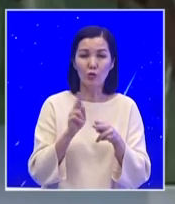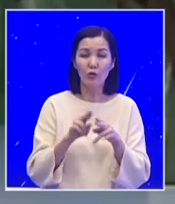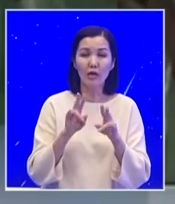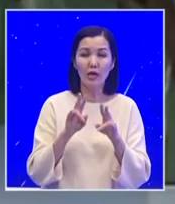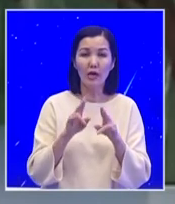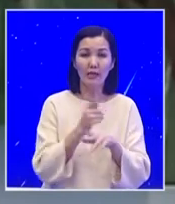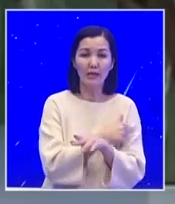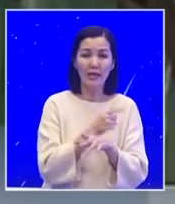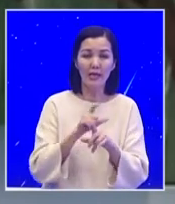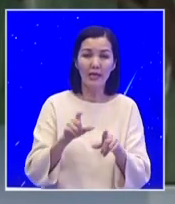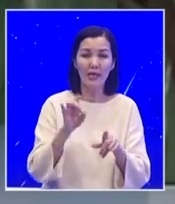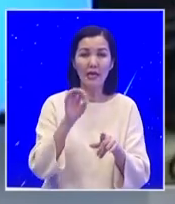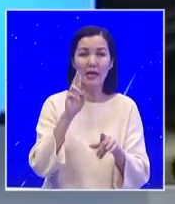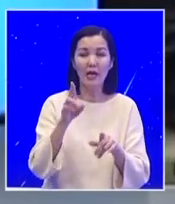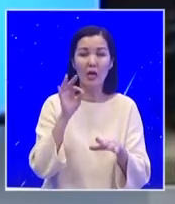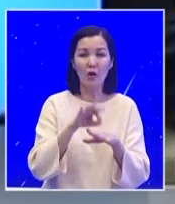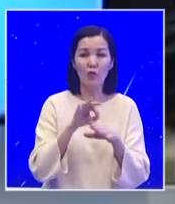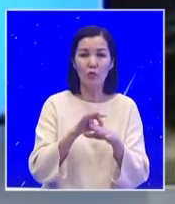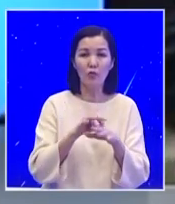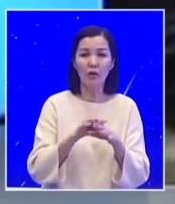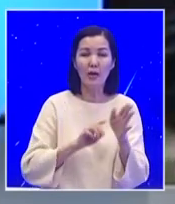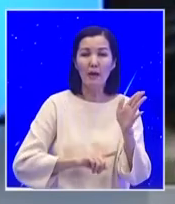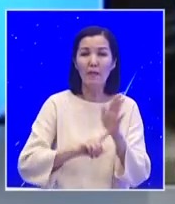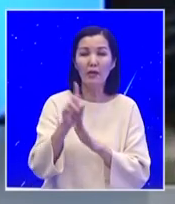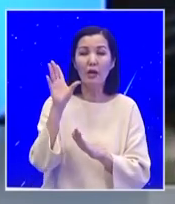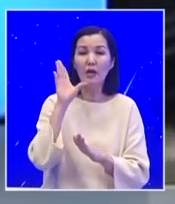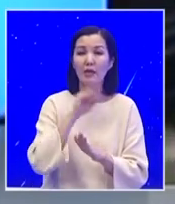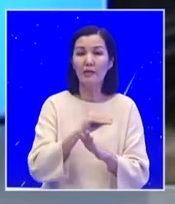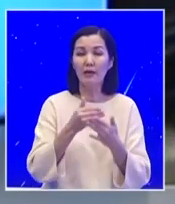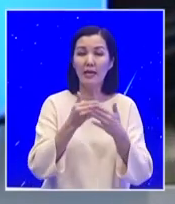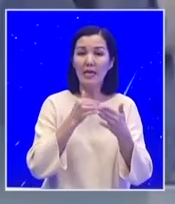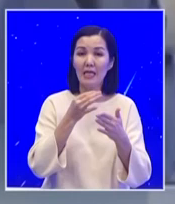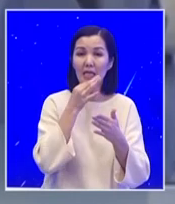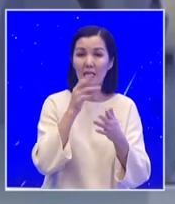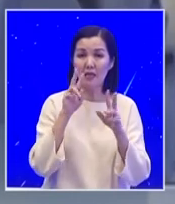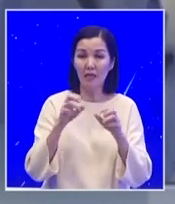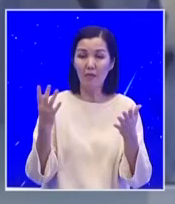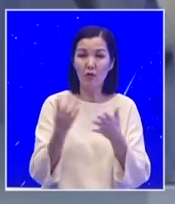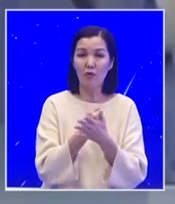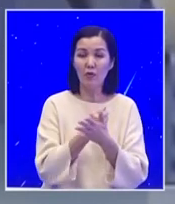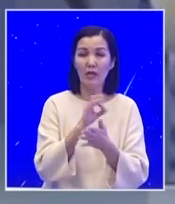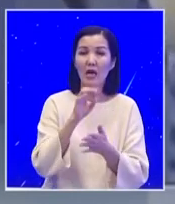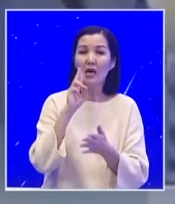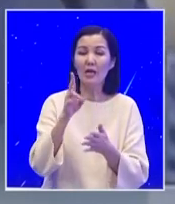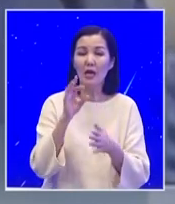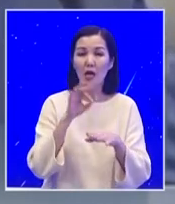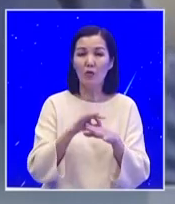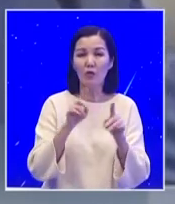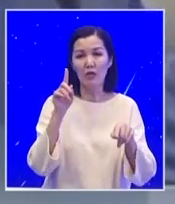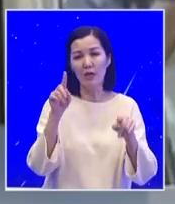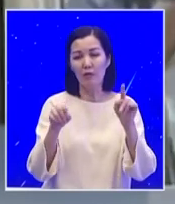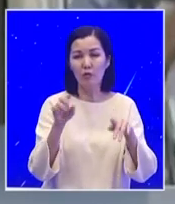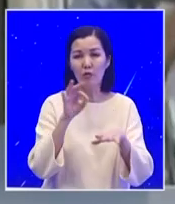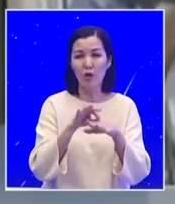мұндағы дәрігерлер қатерлі ісік ауруының пайда болу ықтималдылығын да анықтай алады. Жалпы елде қатерлі ісіктің кейбір түрін